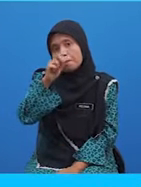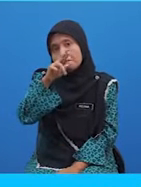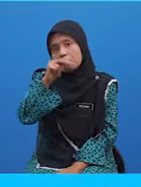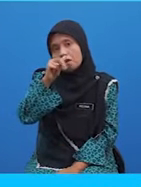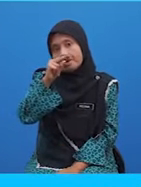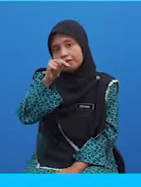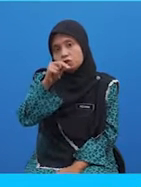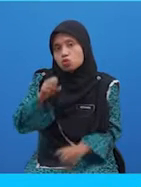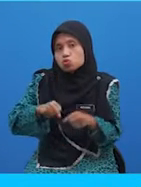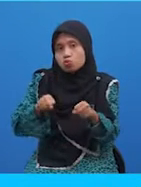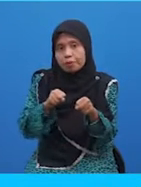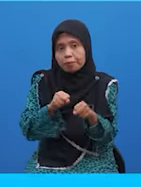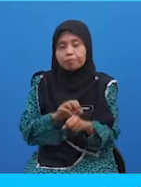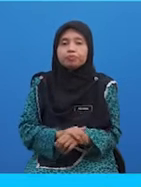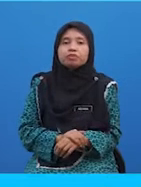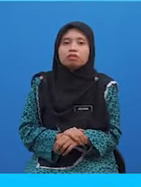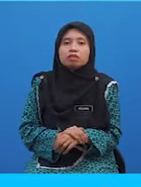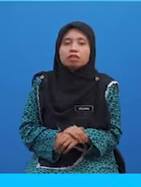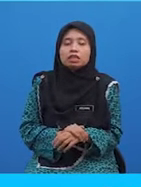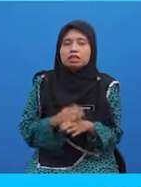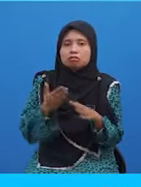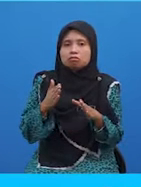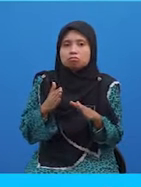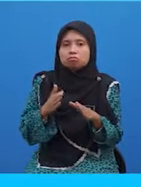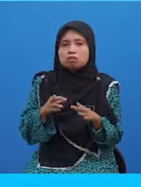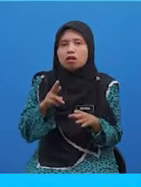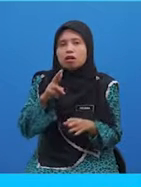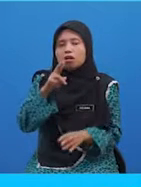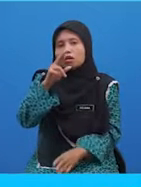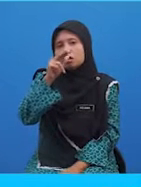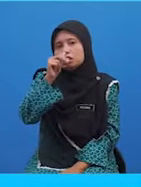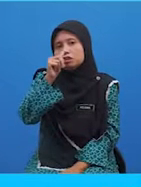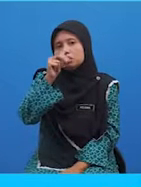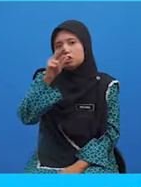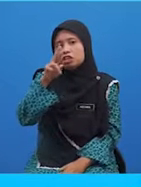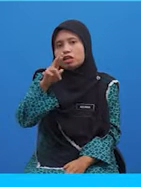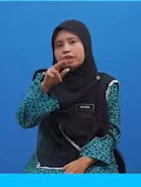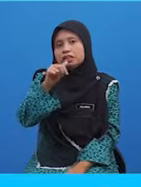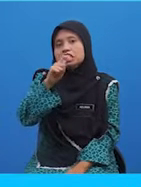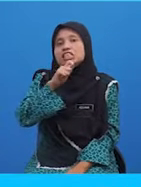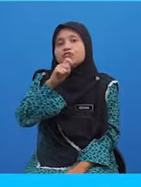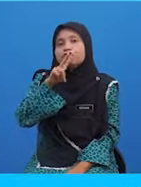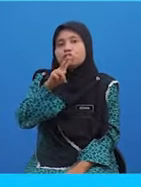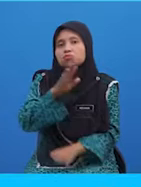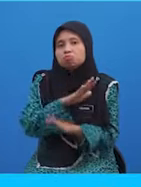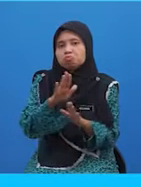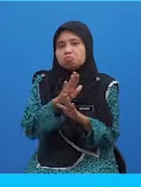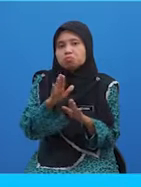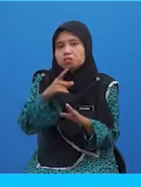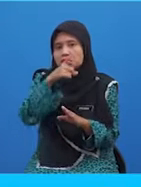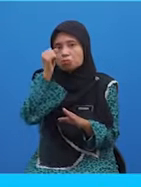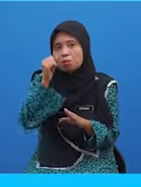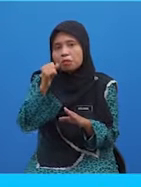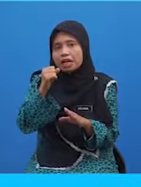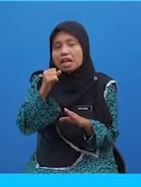tiada predikat ialah rancangan televisyen yang berunsur menyebabkan lalai. Pembetulannya ialah